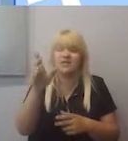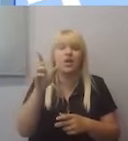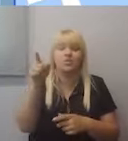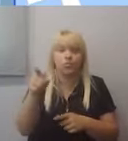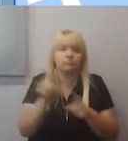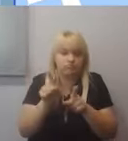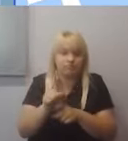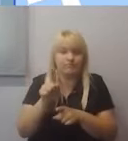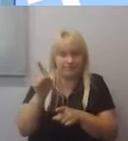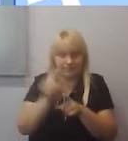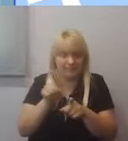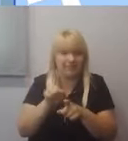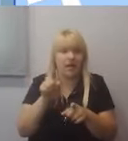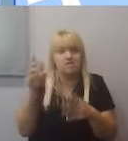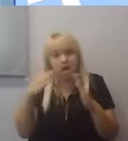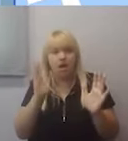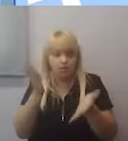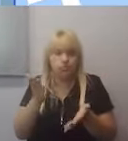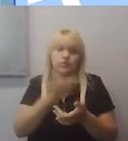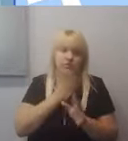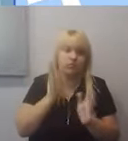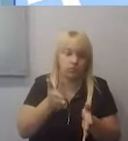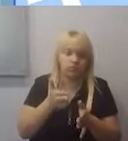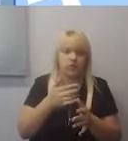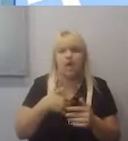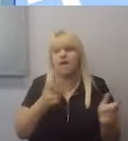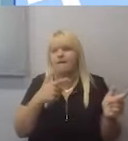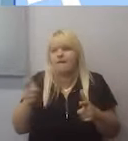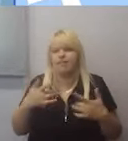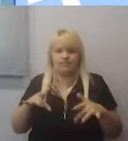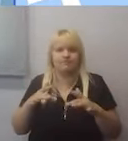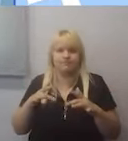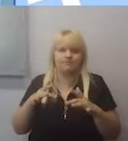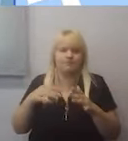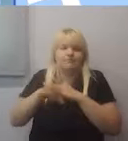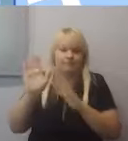vismaz ar izpratni es domāju daudzi būtu gatavāk evakuēties jā bet nu